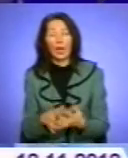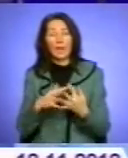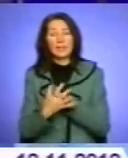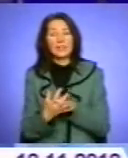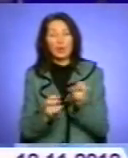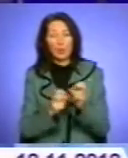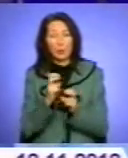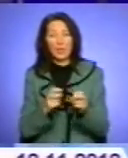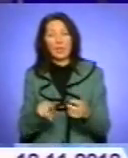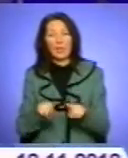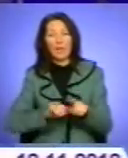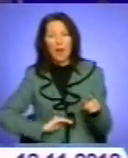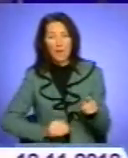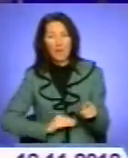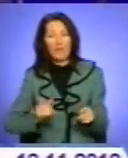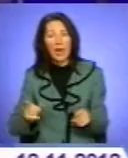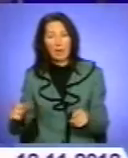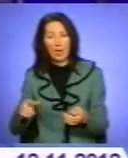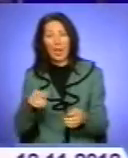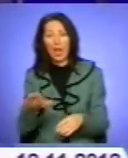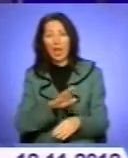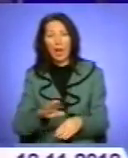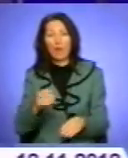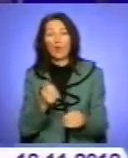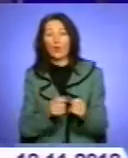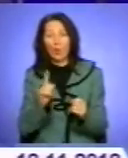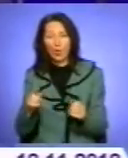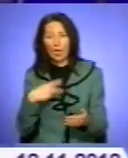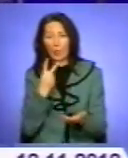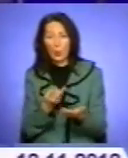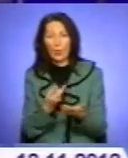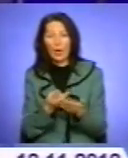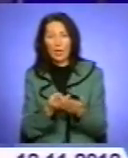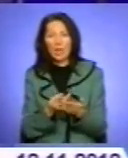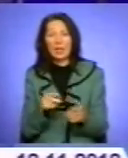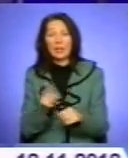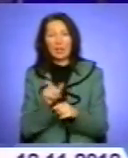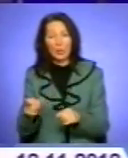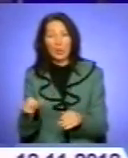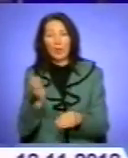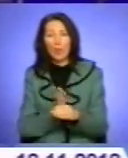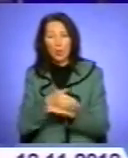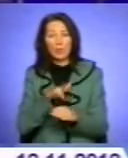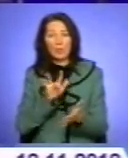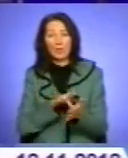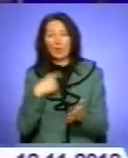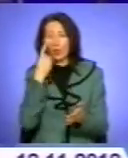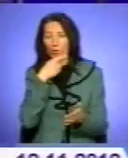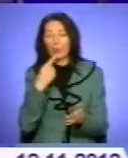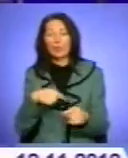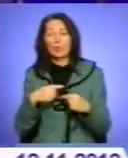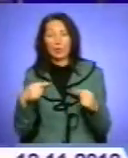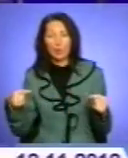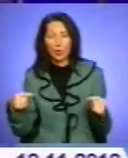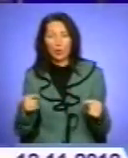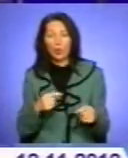Сільгоспвиробники та фермери краю вкотре представили тернополянам і гостям обласного центру власну продукцію, яку продавали без посередників. Тож